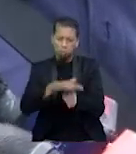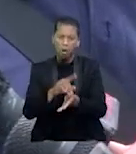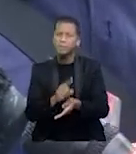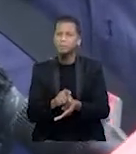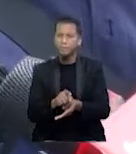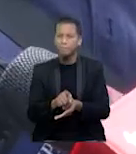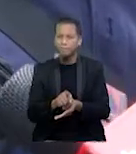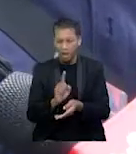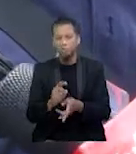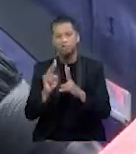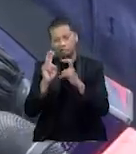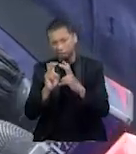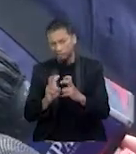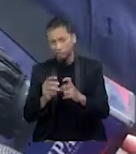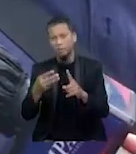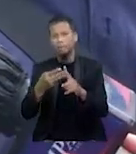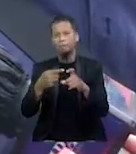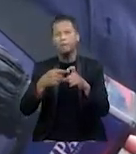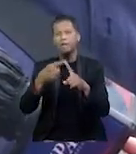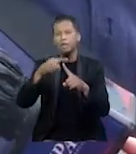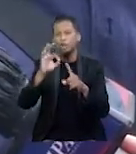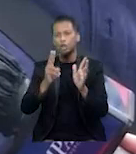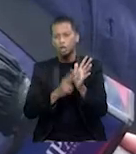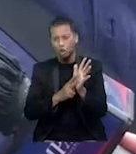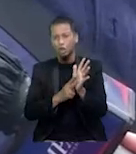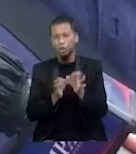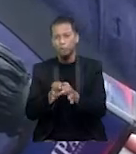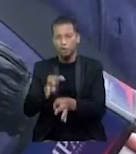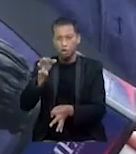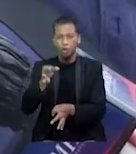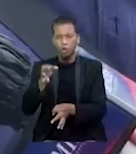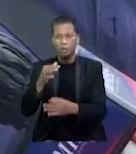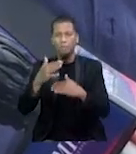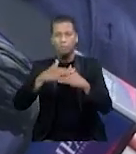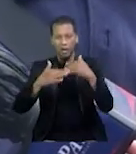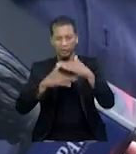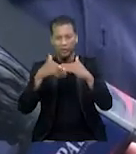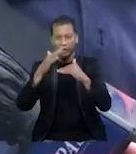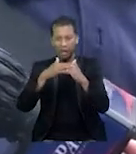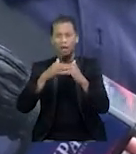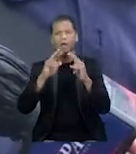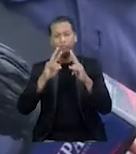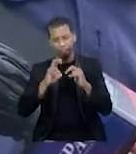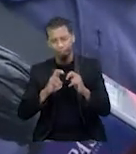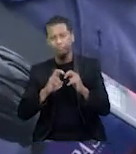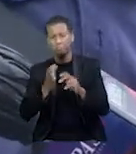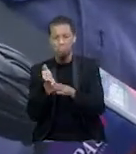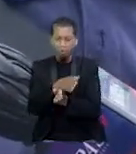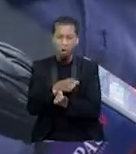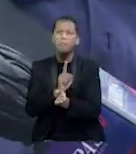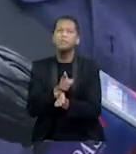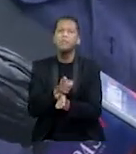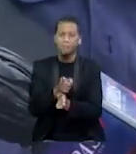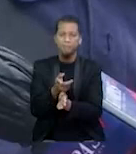betonnya, terus kolom praktis, balok praktis, dinding bata, dan juga ada kaitannya